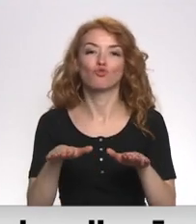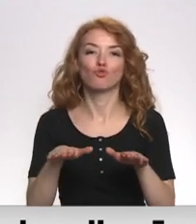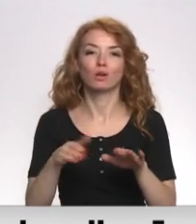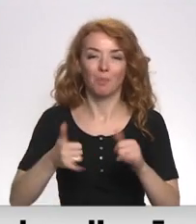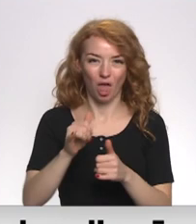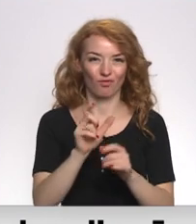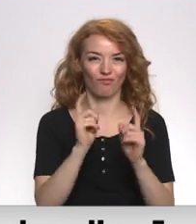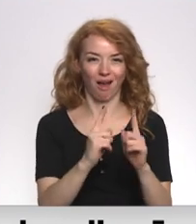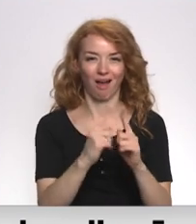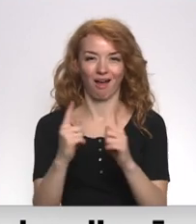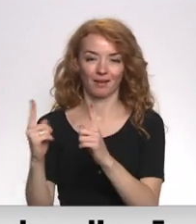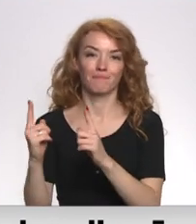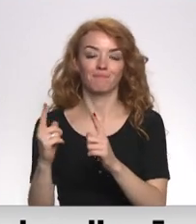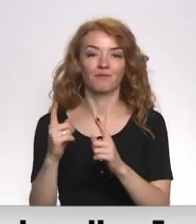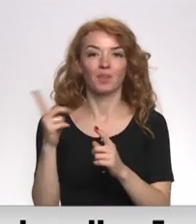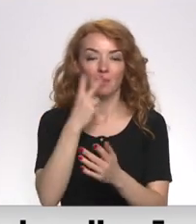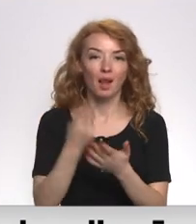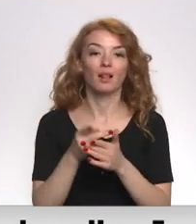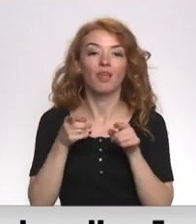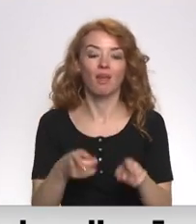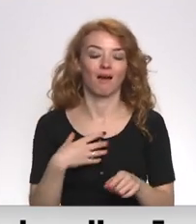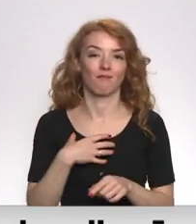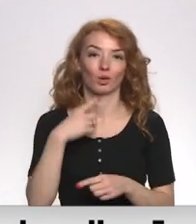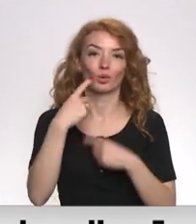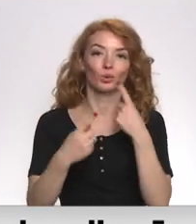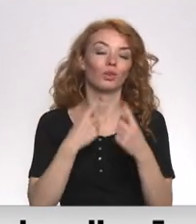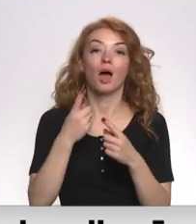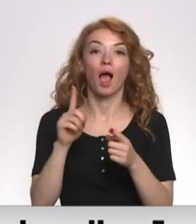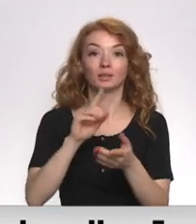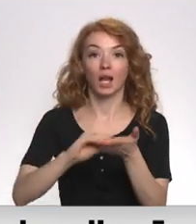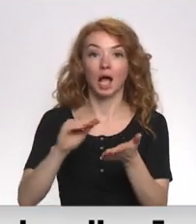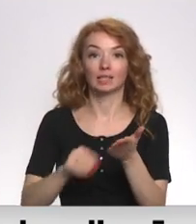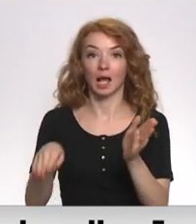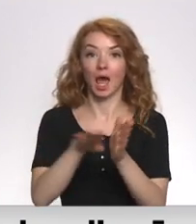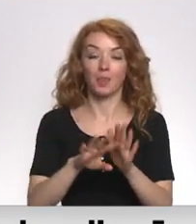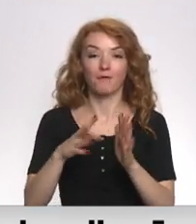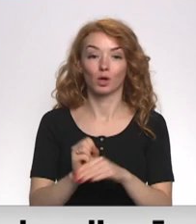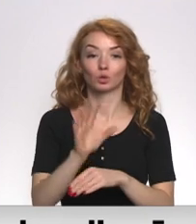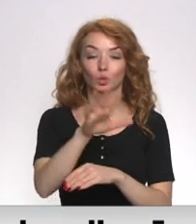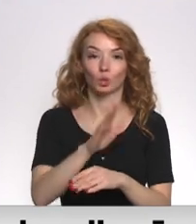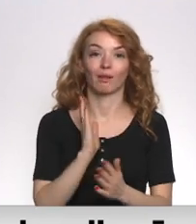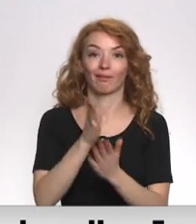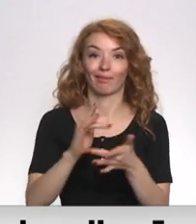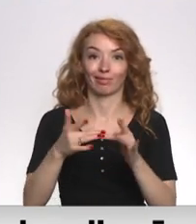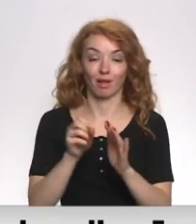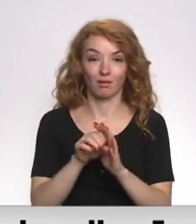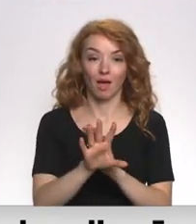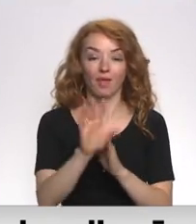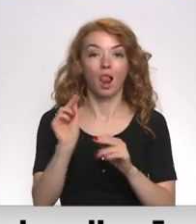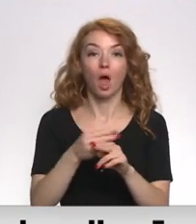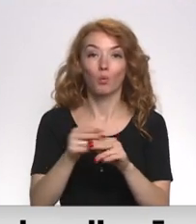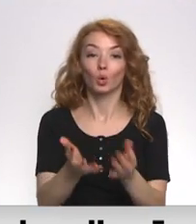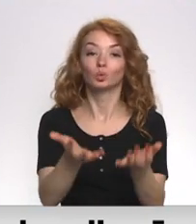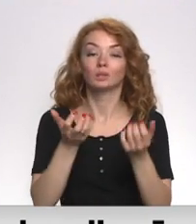mēģināja pierādīt, ka vajag tā runāt. Tie, kas diktātu rakstīja klātienē vai iesūtīja tiešsaistē, izlabotu saņems